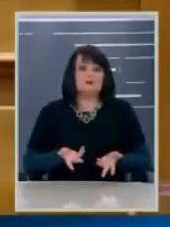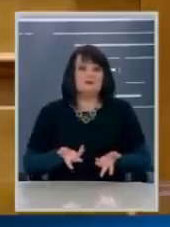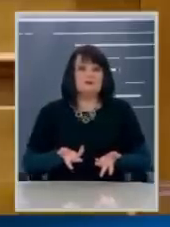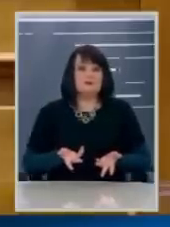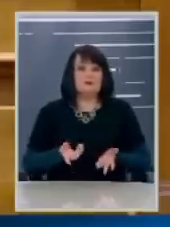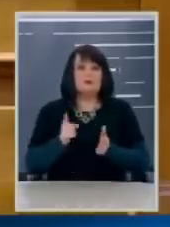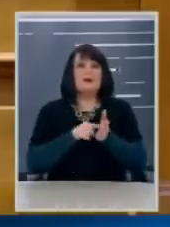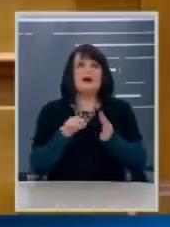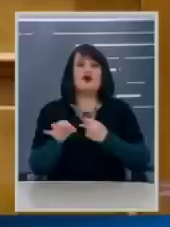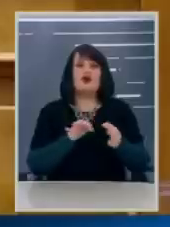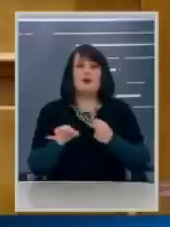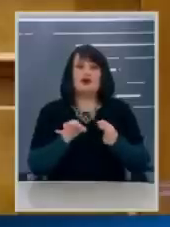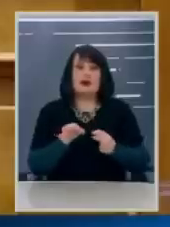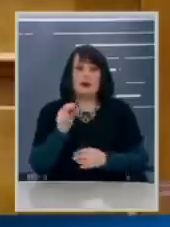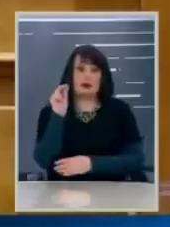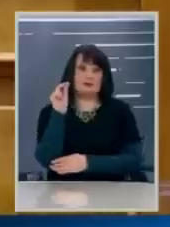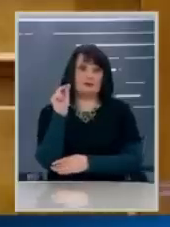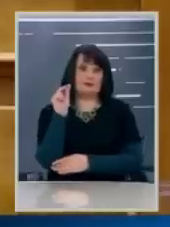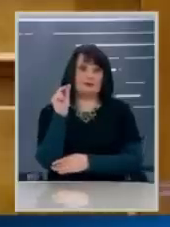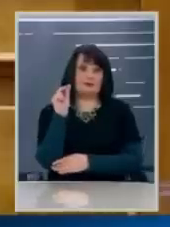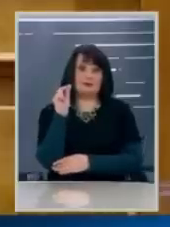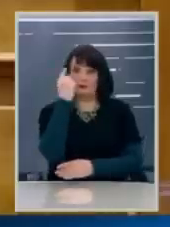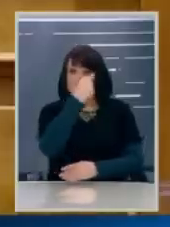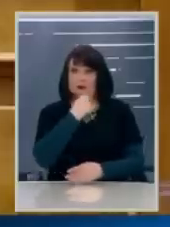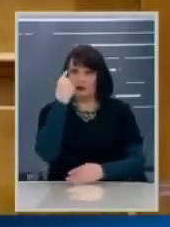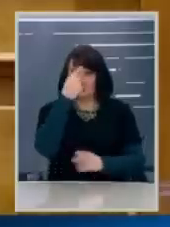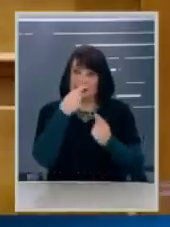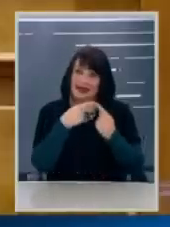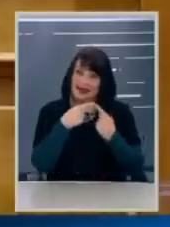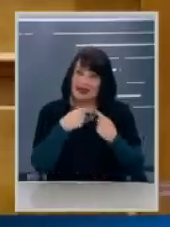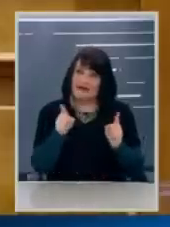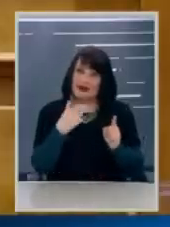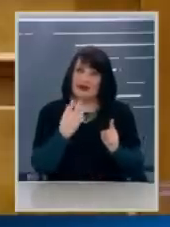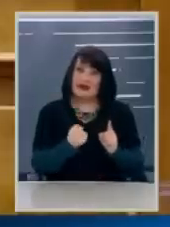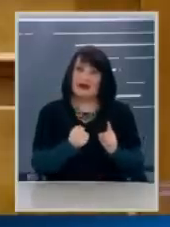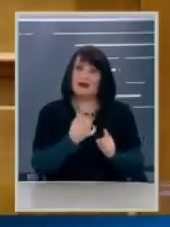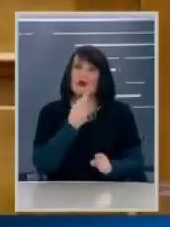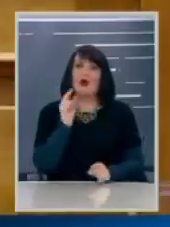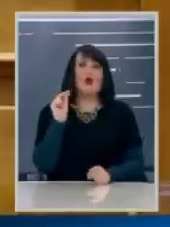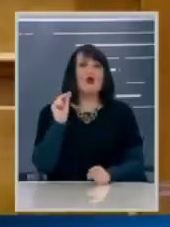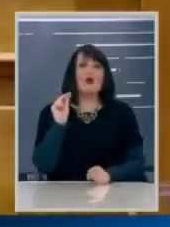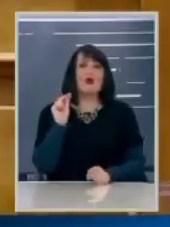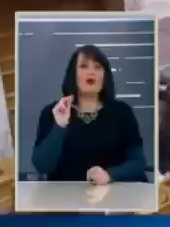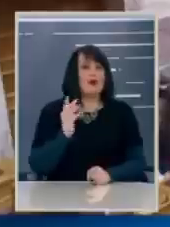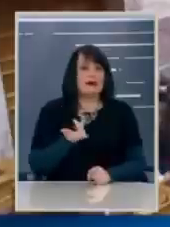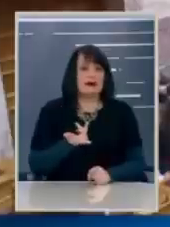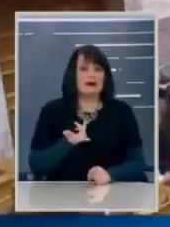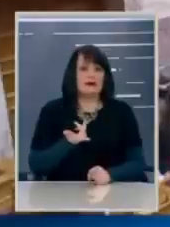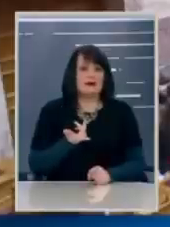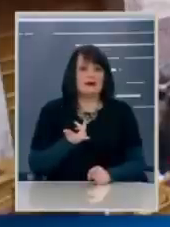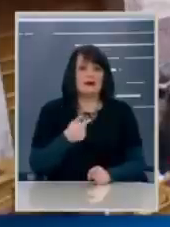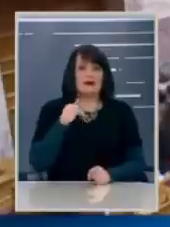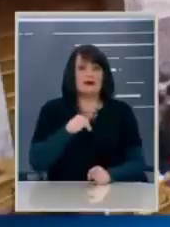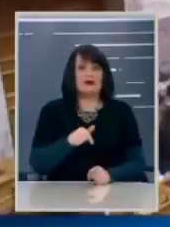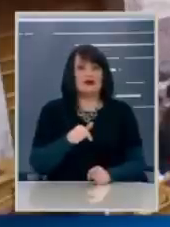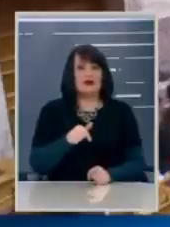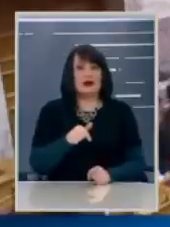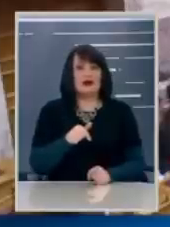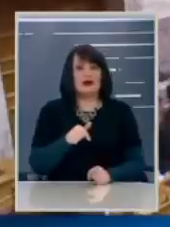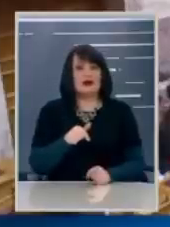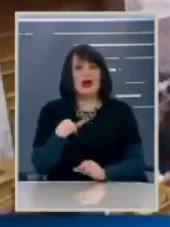στο νομοσχέδιο υποσχεθήκατε προσωπική διαφορά. Γιατί το υποσχεθήκατε και τώρα το παίρνετε